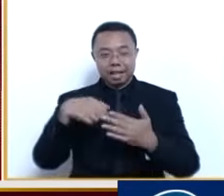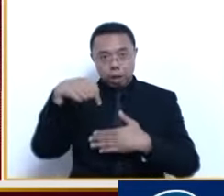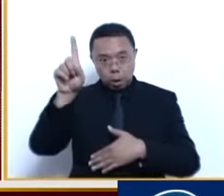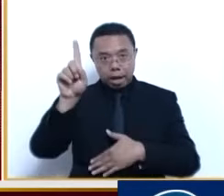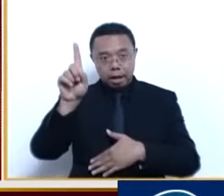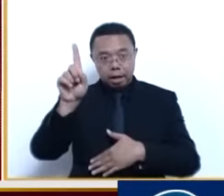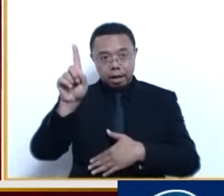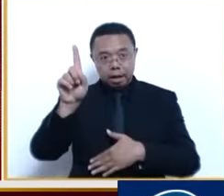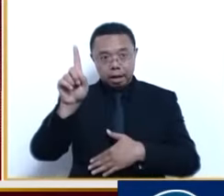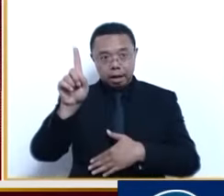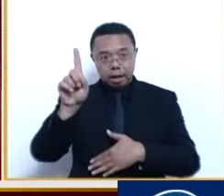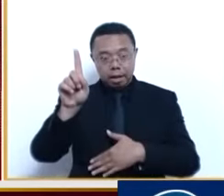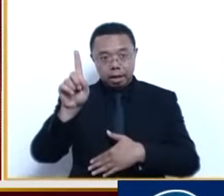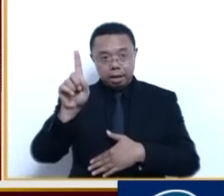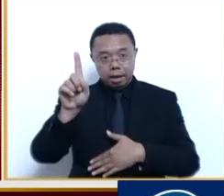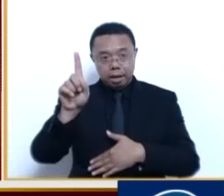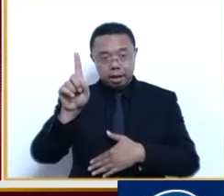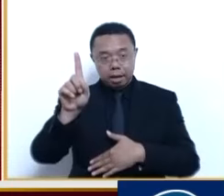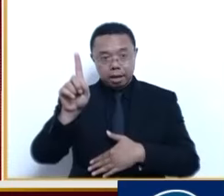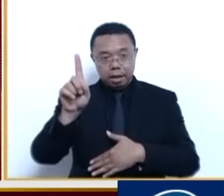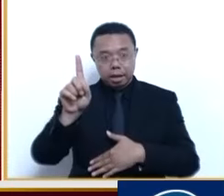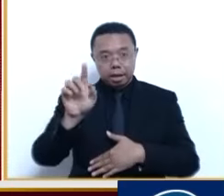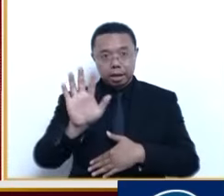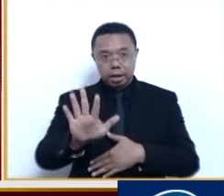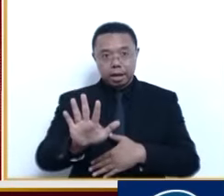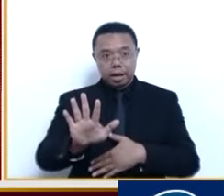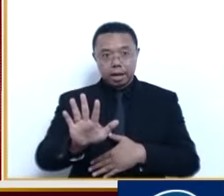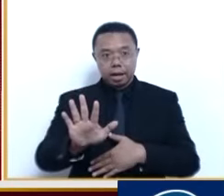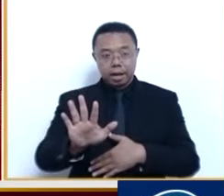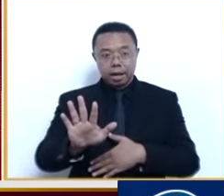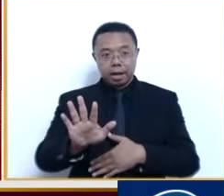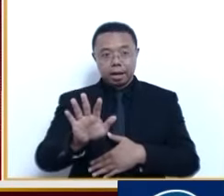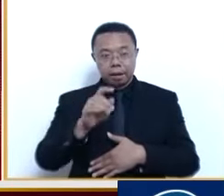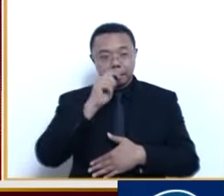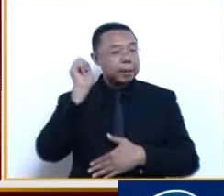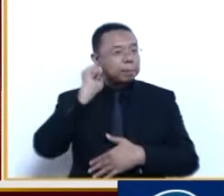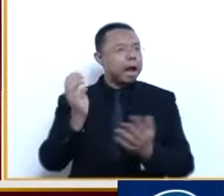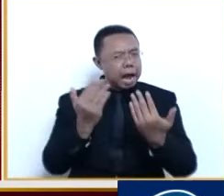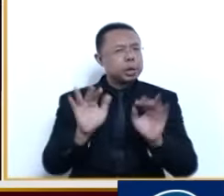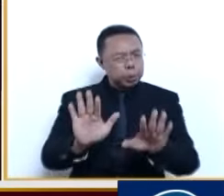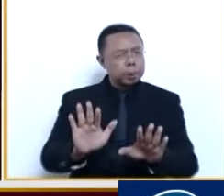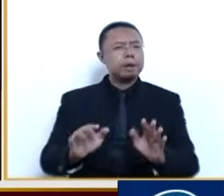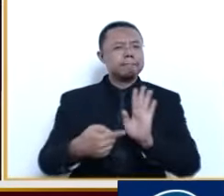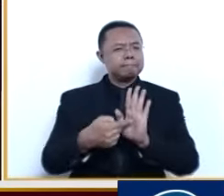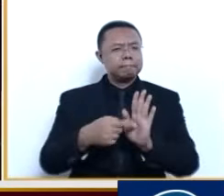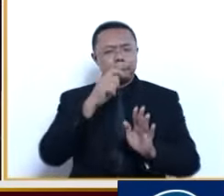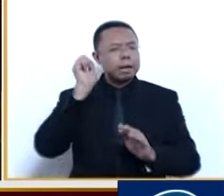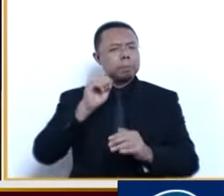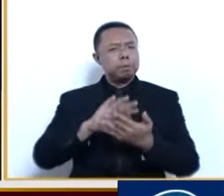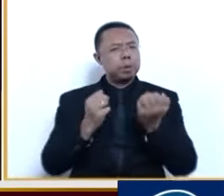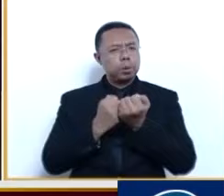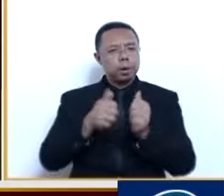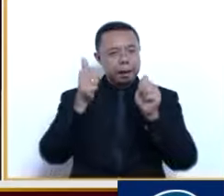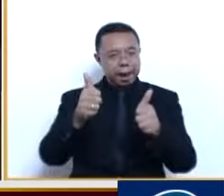sekali lagi mengeluarkan Anda Ya baik Bapak Ibu Mari kita tunjukkan Bapak Ibu merupakan